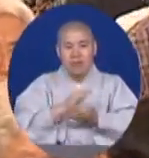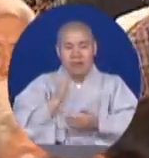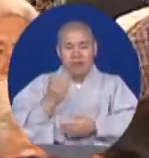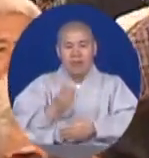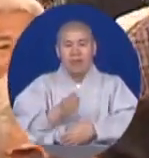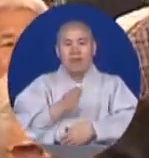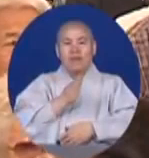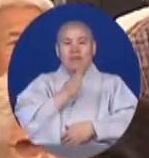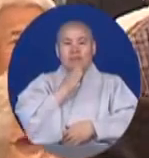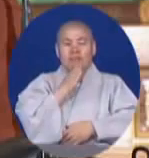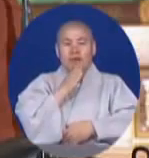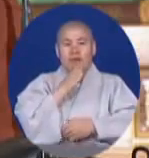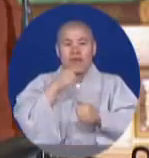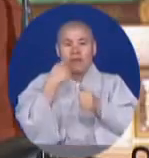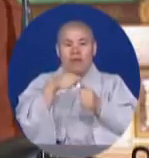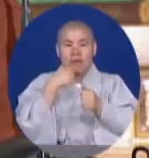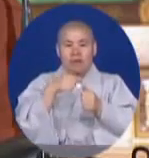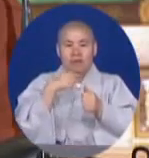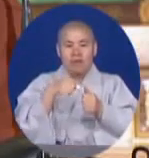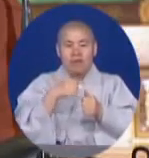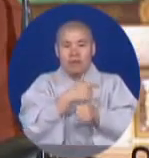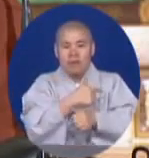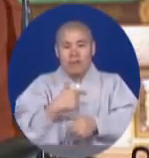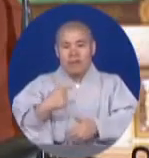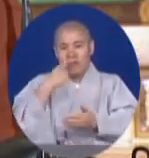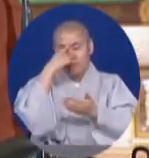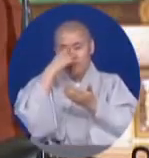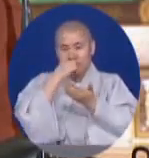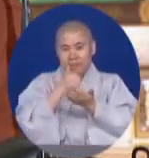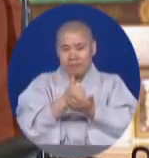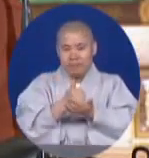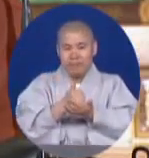잡아주는 게 선지식입니다. 그걸